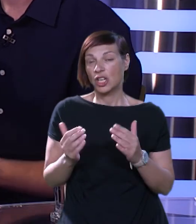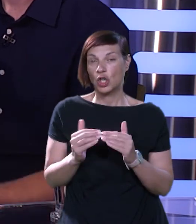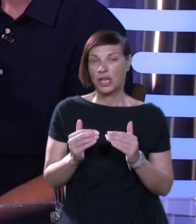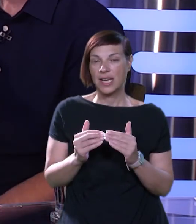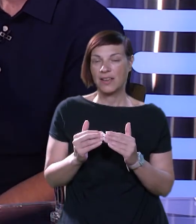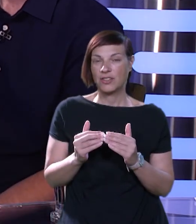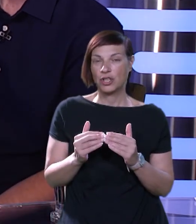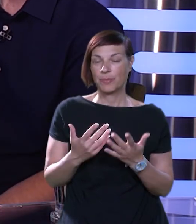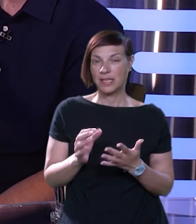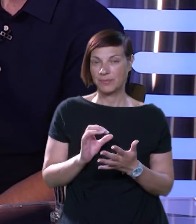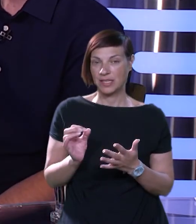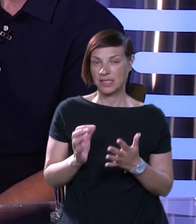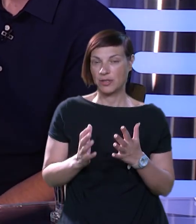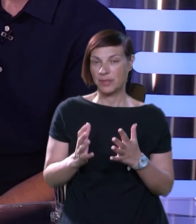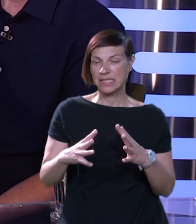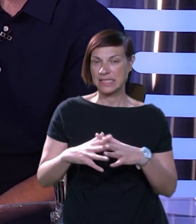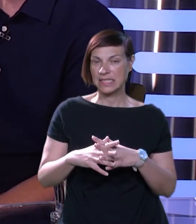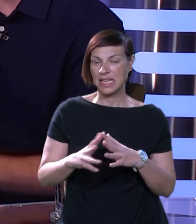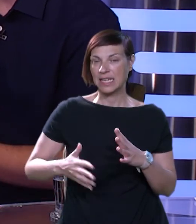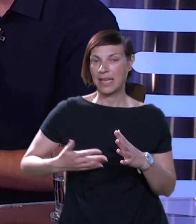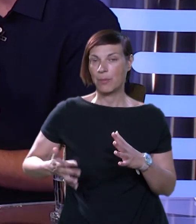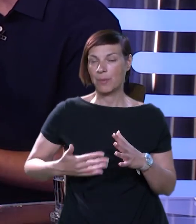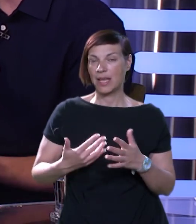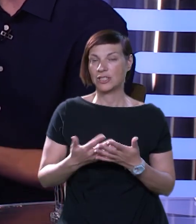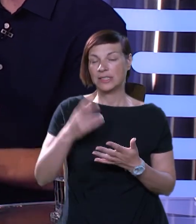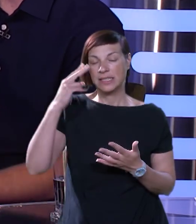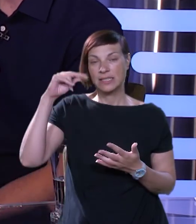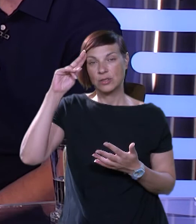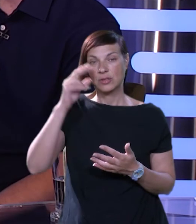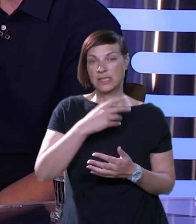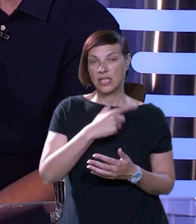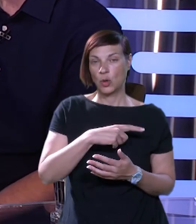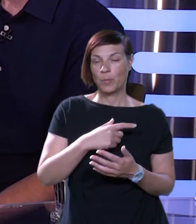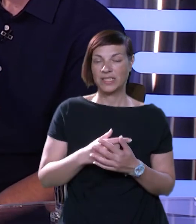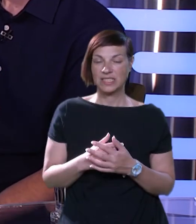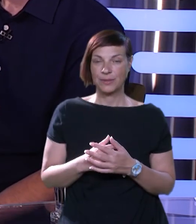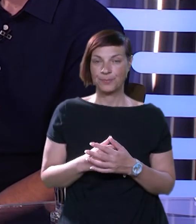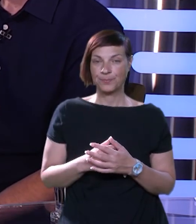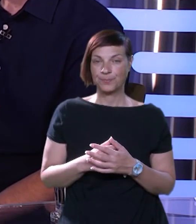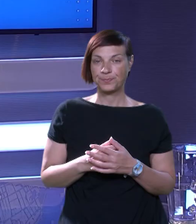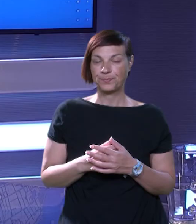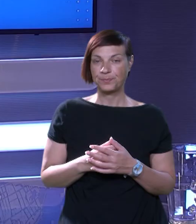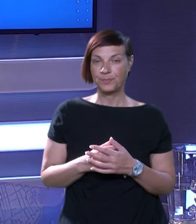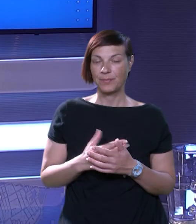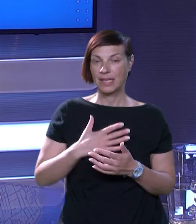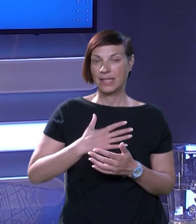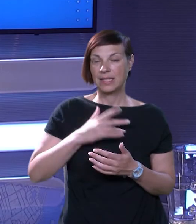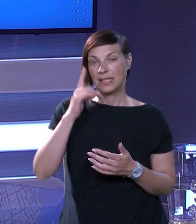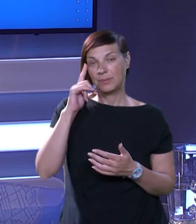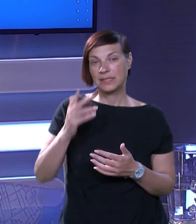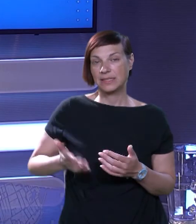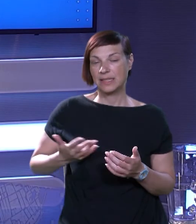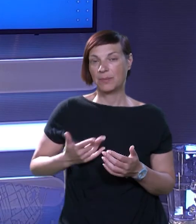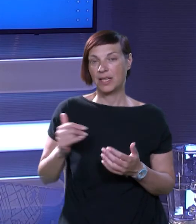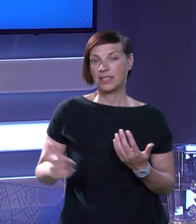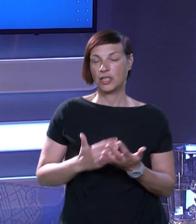ravnomjerano, ali da je dosta dobra ta sinergija mladosti i iskusnih glumaca. Pa zašto? Ja mislim da